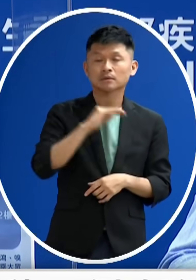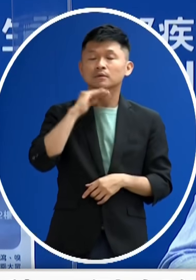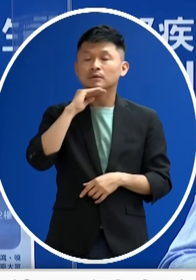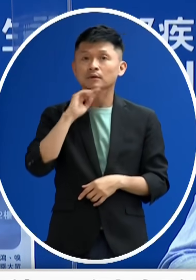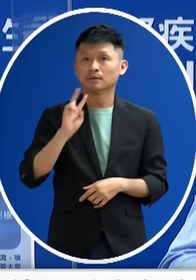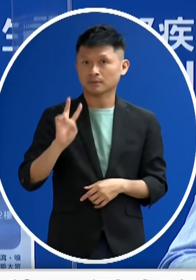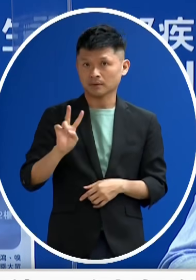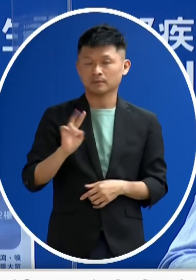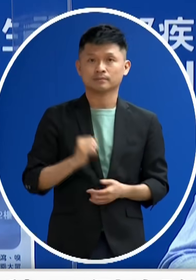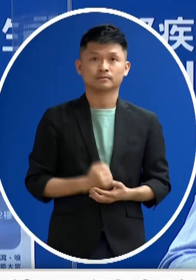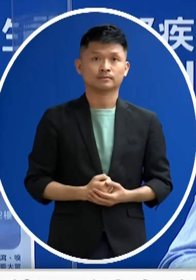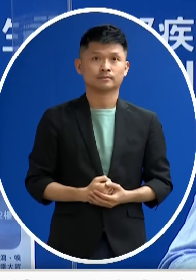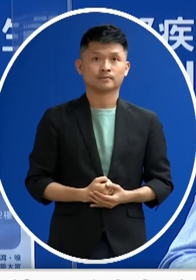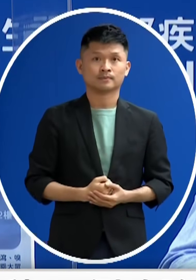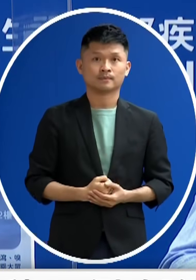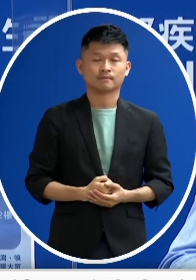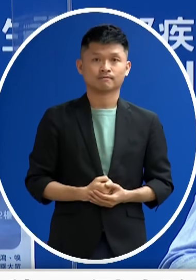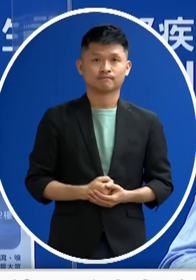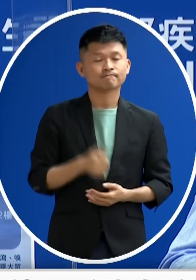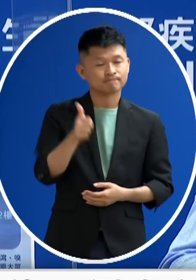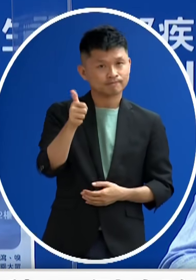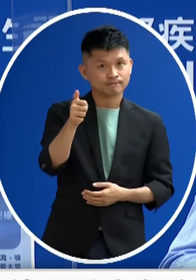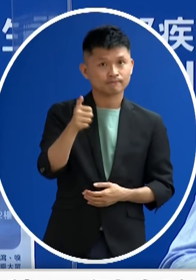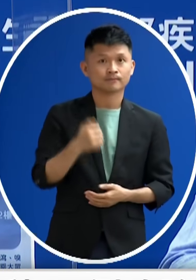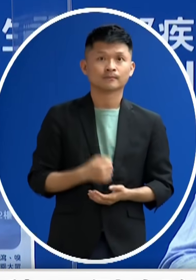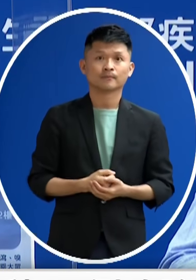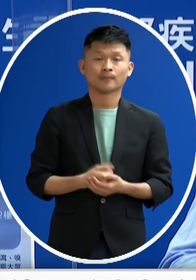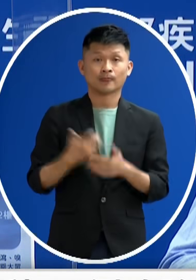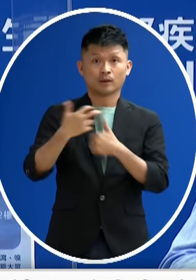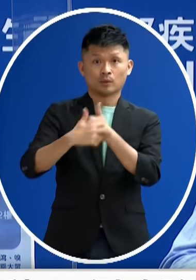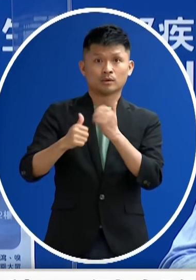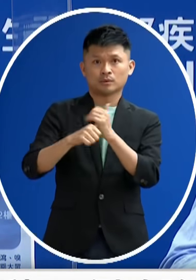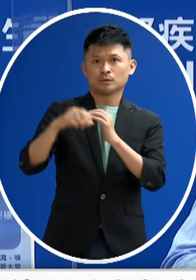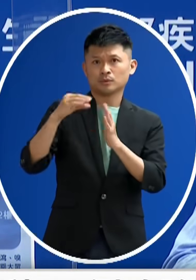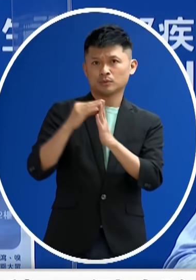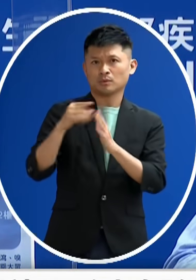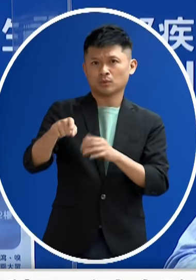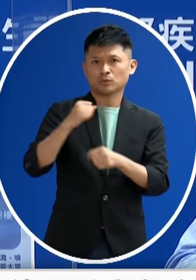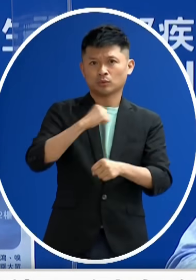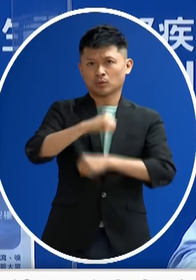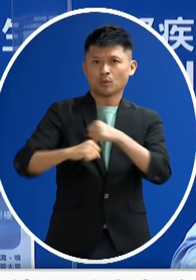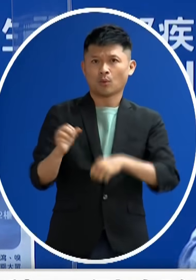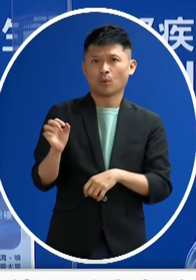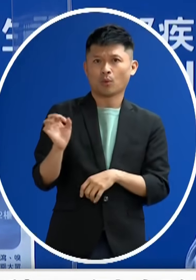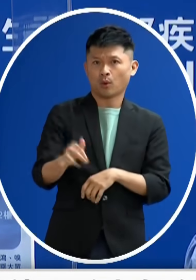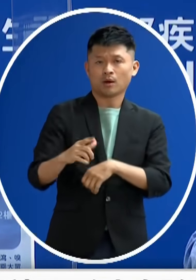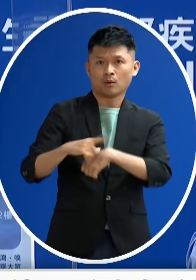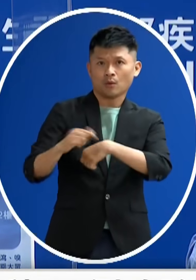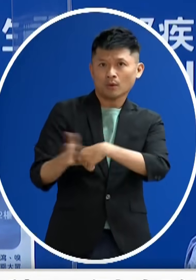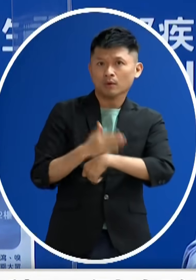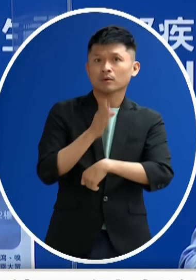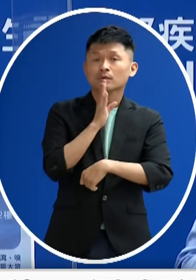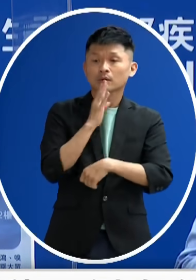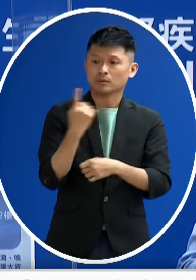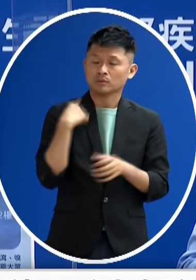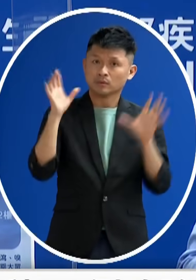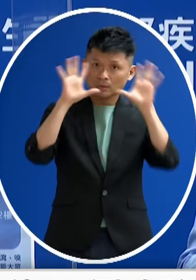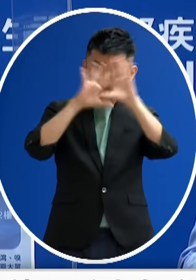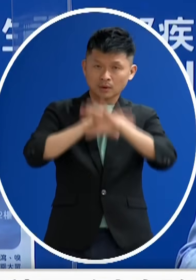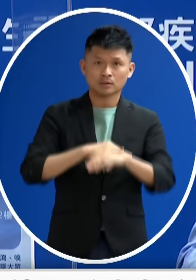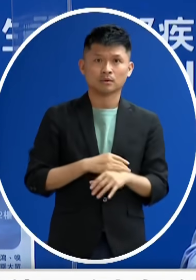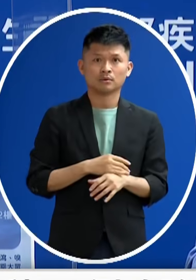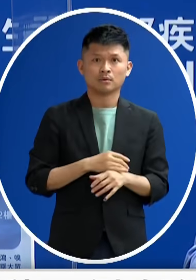2名。好，那我们非常谢谢哈，卫生局的行动非常快，好，在 其实我想他们昨天晚上大概